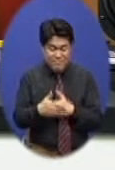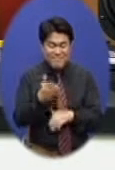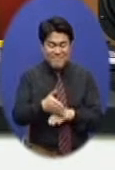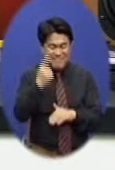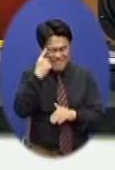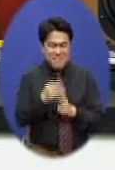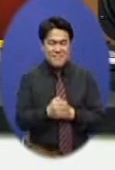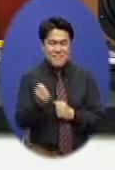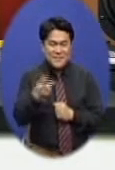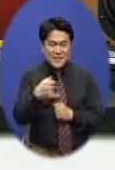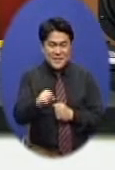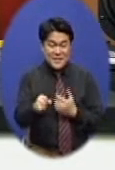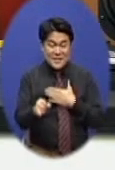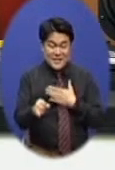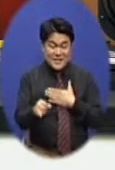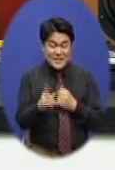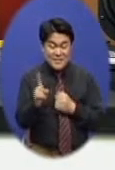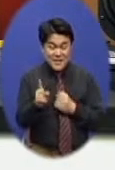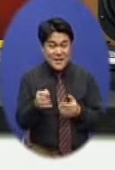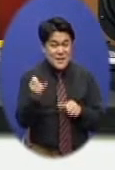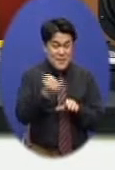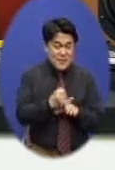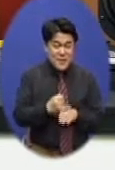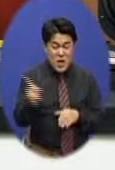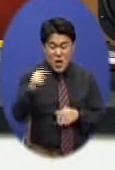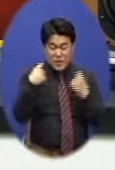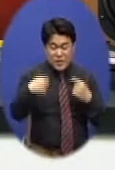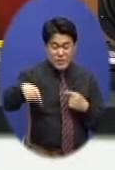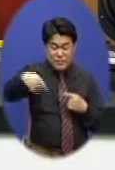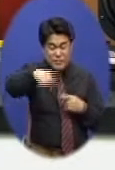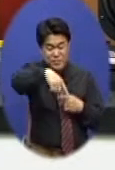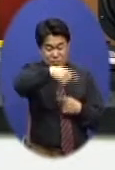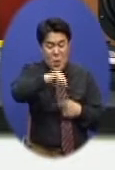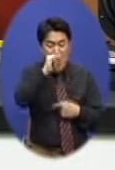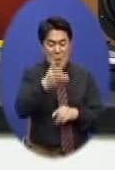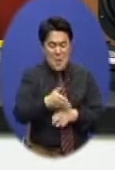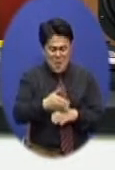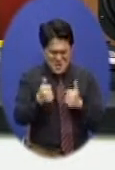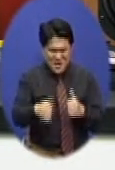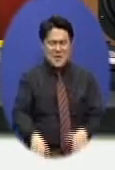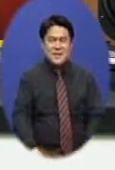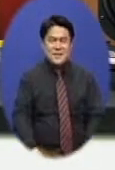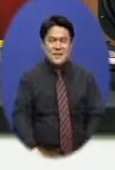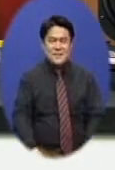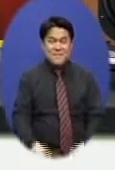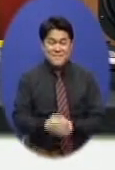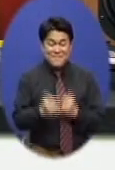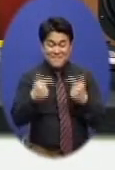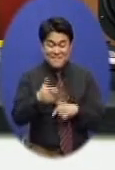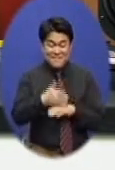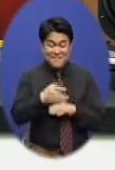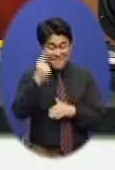생각하고 우리 딸들이 나를 차에 태워서 막 동서남북 다 댕기니까 참 고맙지. 아이고. 그래서 항상